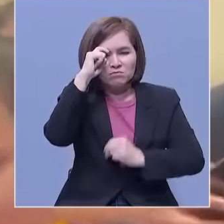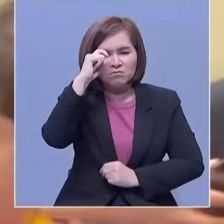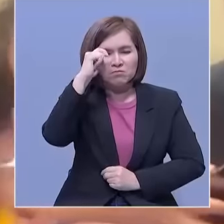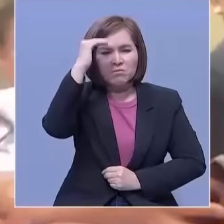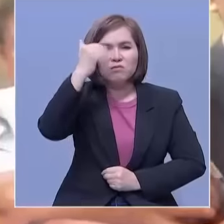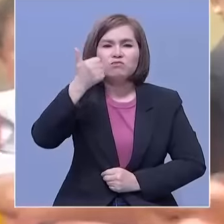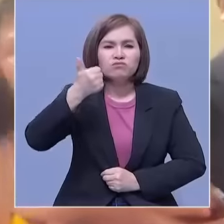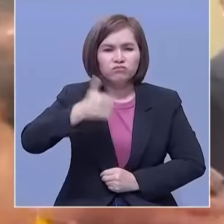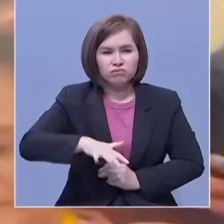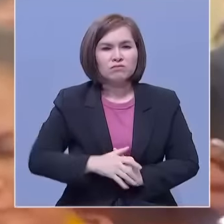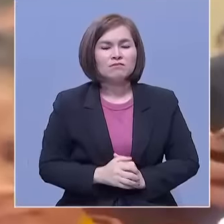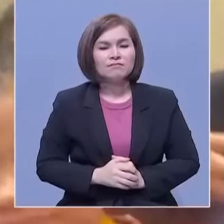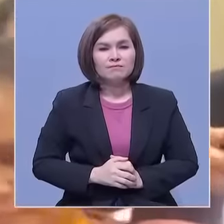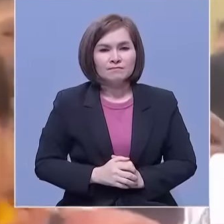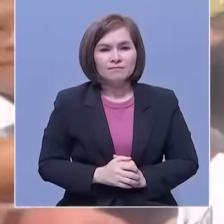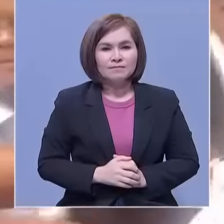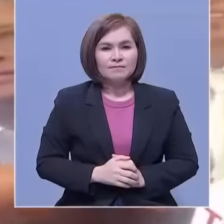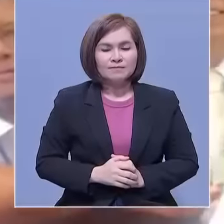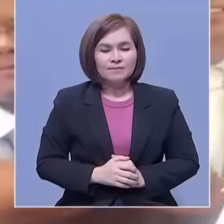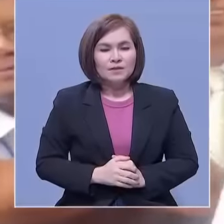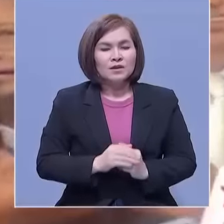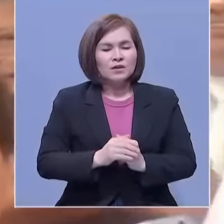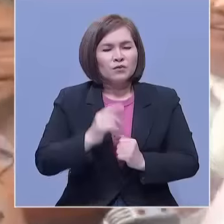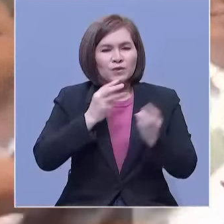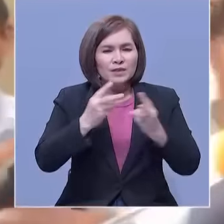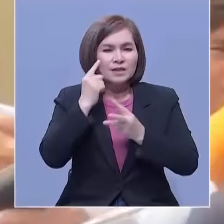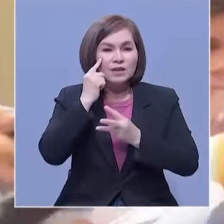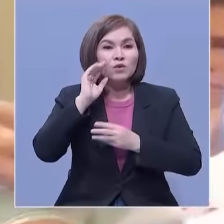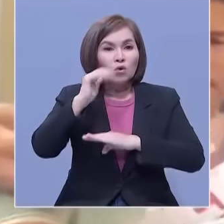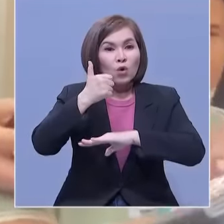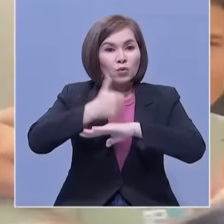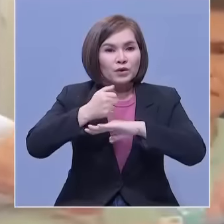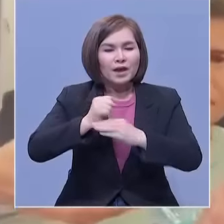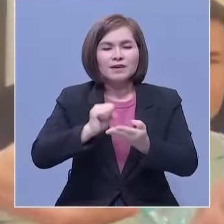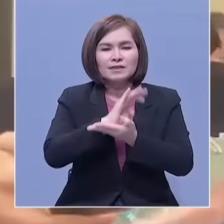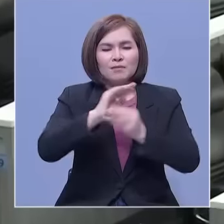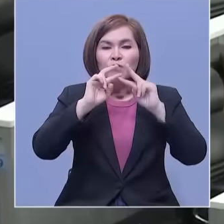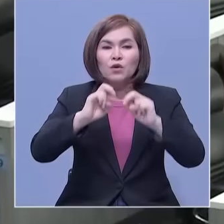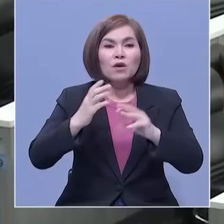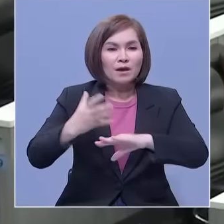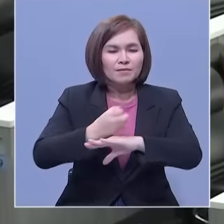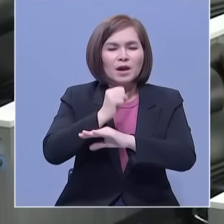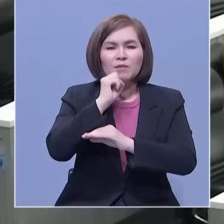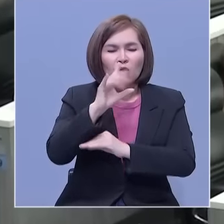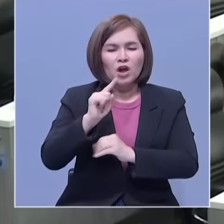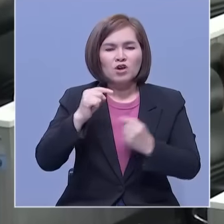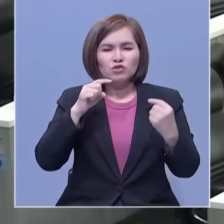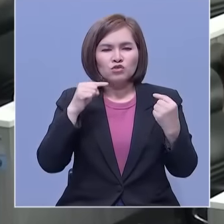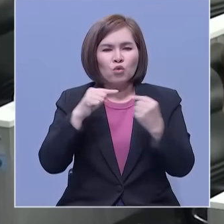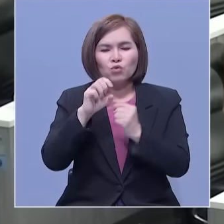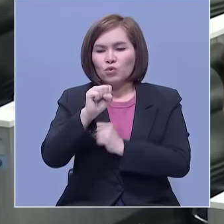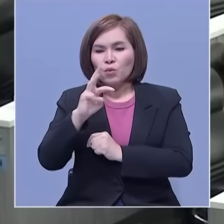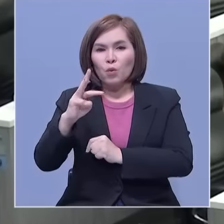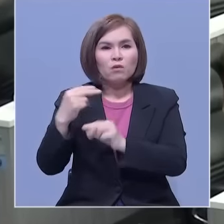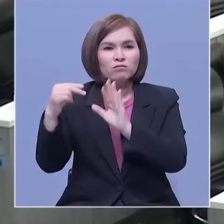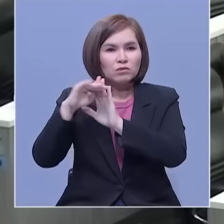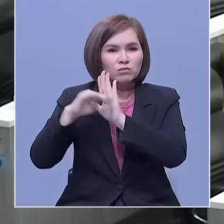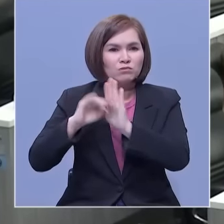มุมมองของอาจารย์ธนพรน่าสนใจตรงนี้มองว่าเกมของ 40สวมาจาก